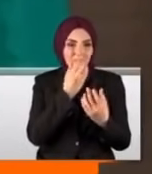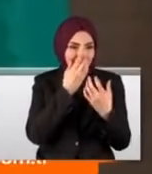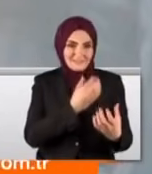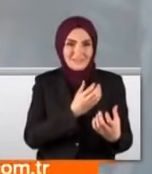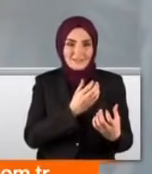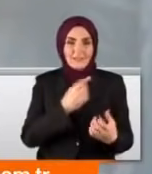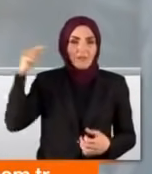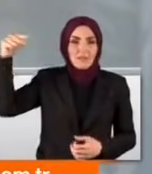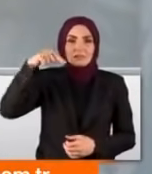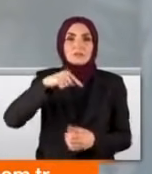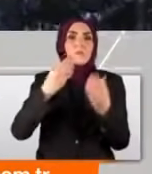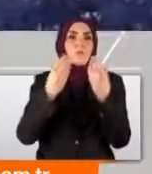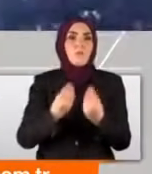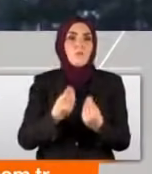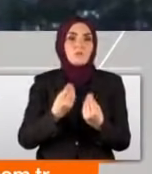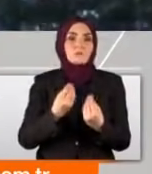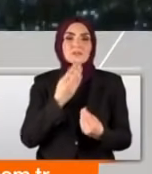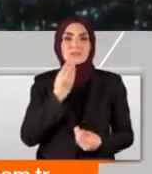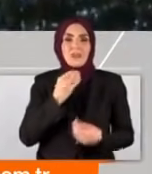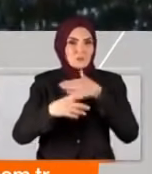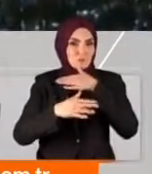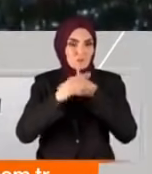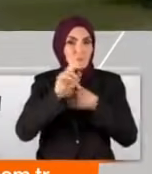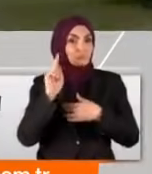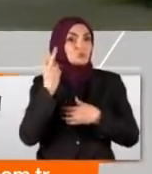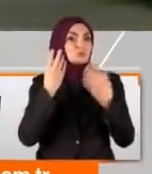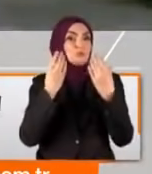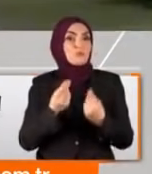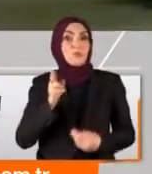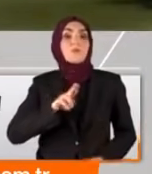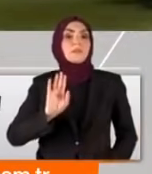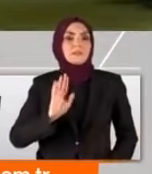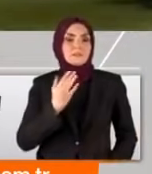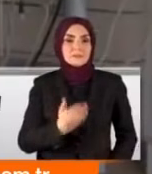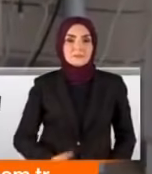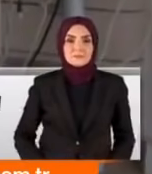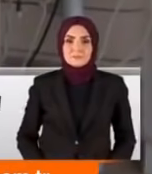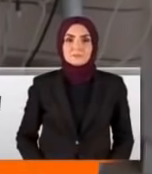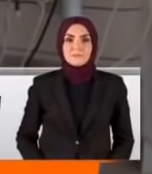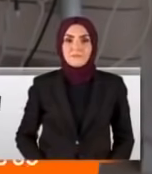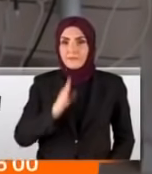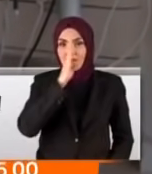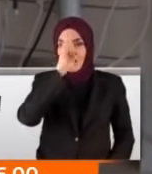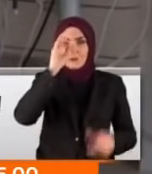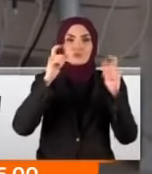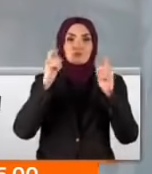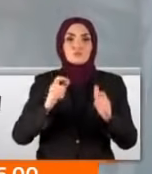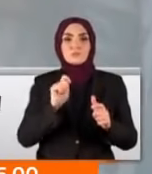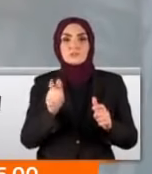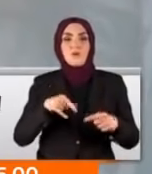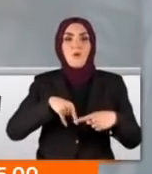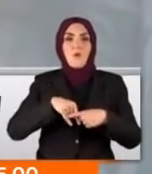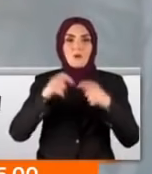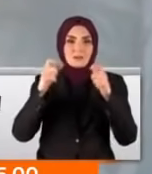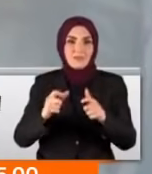çoban mucize eseri hayatta kaldı. Çarptıktan sonrası yok bende. Olayı hatırlamıyorum. Erzurum Horasan'da çobanlık yapan